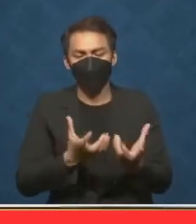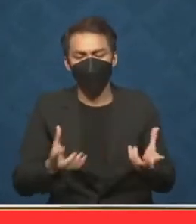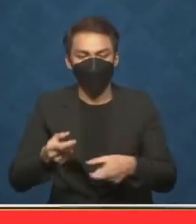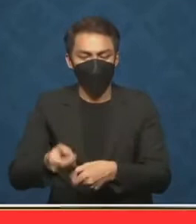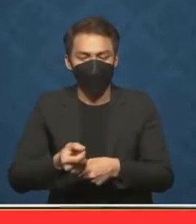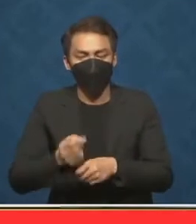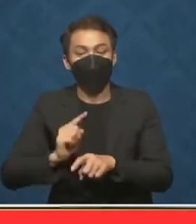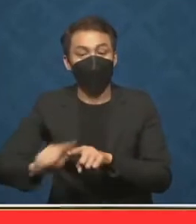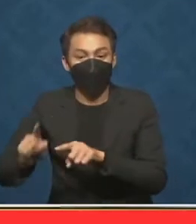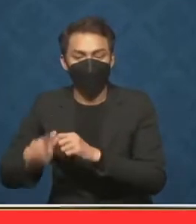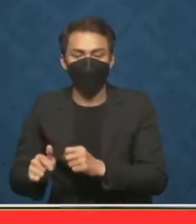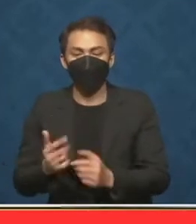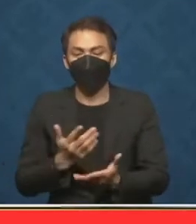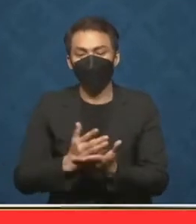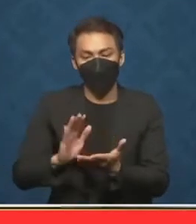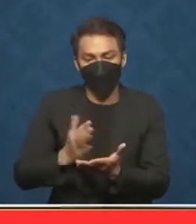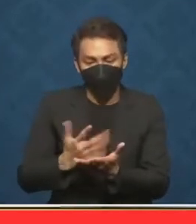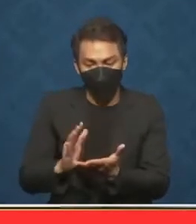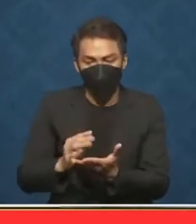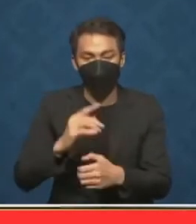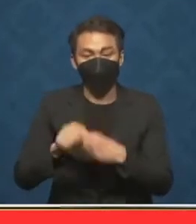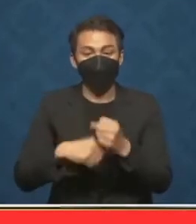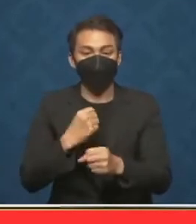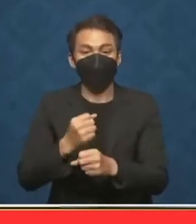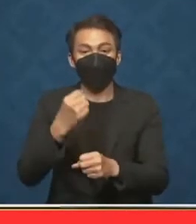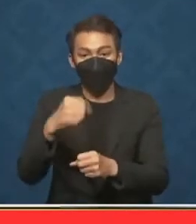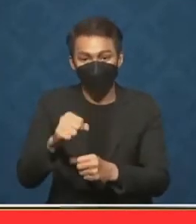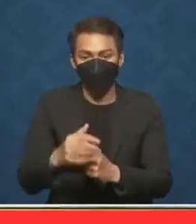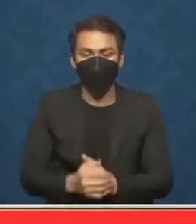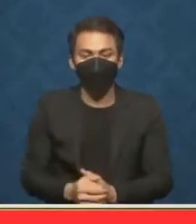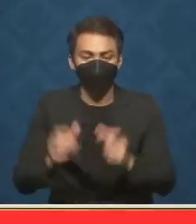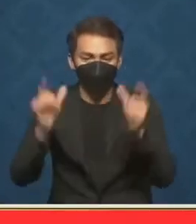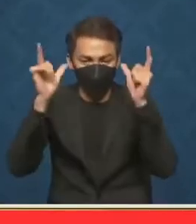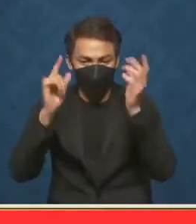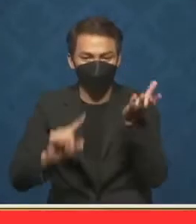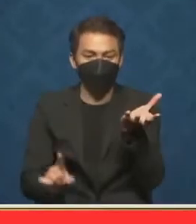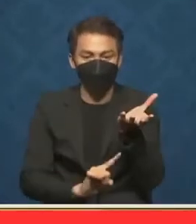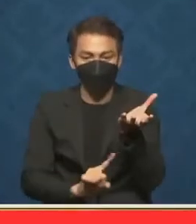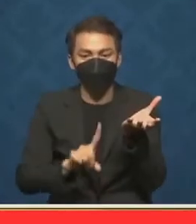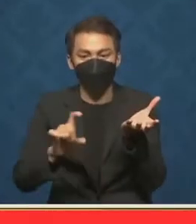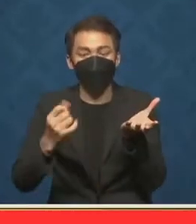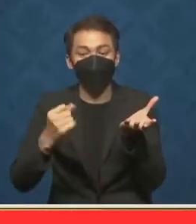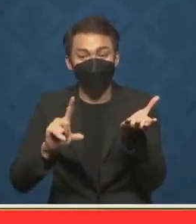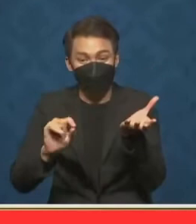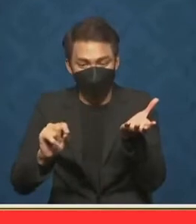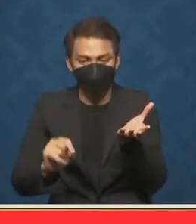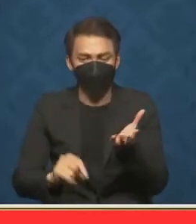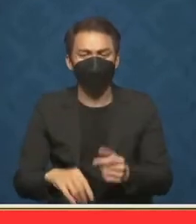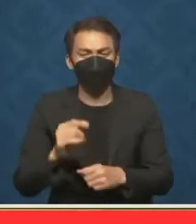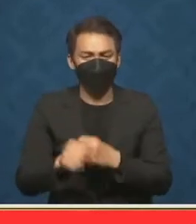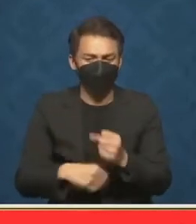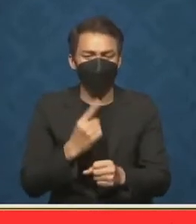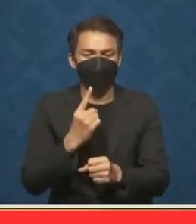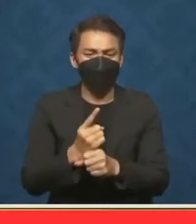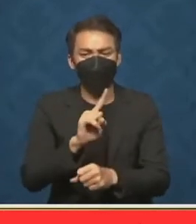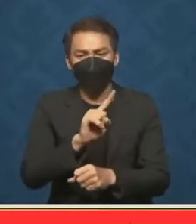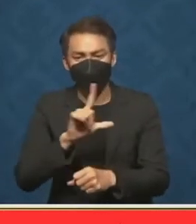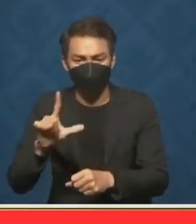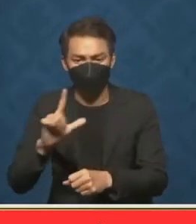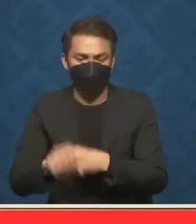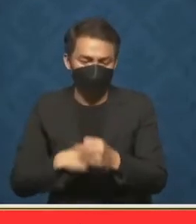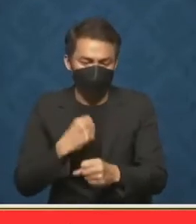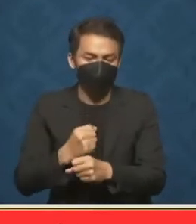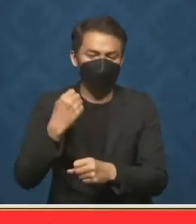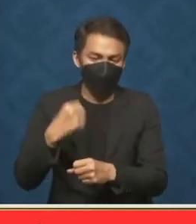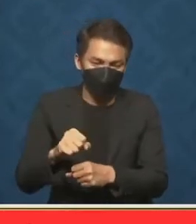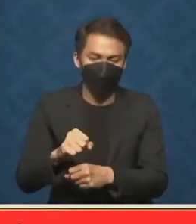โดยใช้ระยะเวลาผ่อน 10 ปีรคุณกิโล 120 บาท ปีนั่ 1 ล้านตัว 10 ปีข้าว